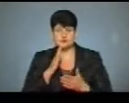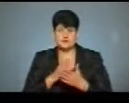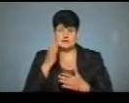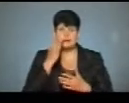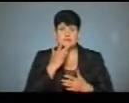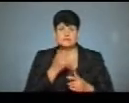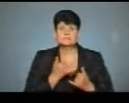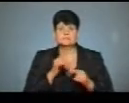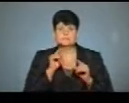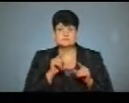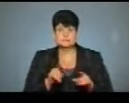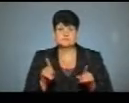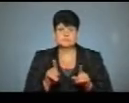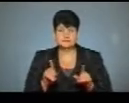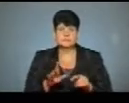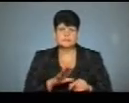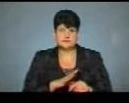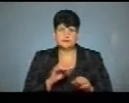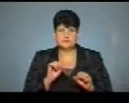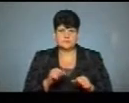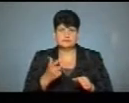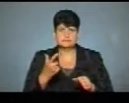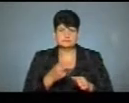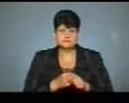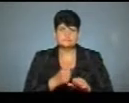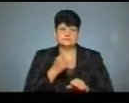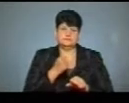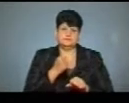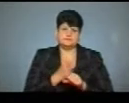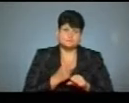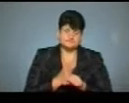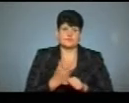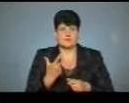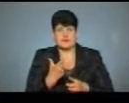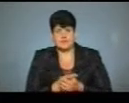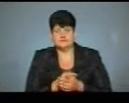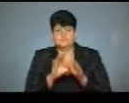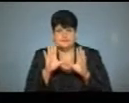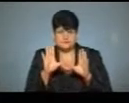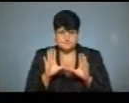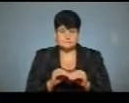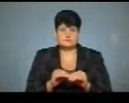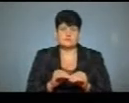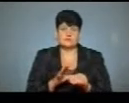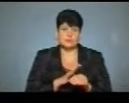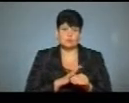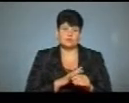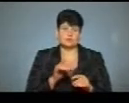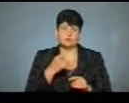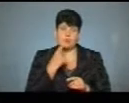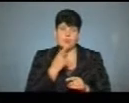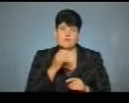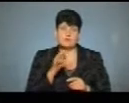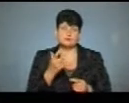для того, щоб була можливість робити чи доробити ті чи інші профілактичні щеплення. Зокрема, йшлося про щеплення від